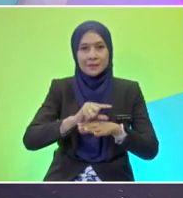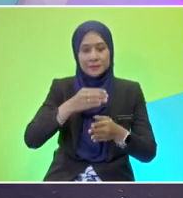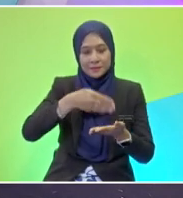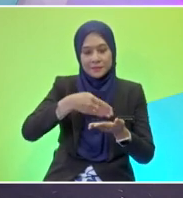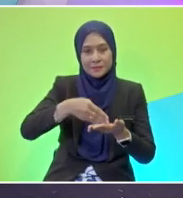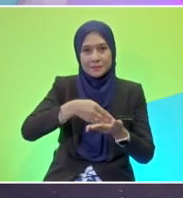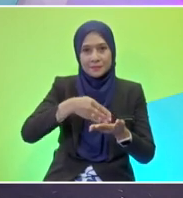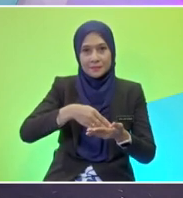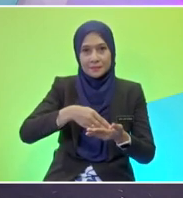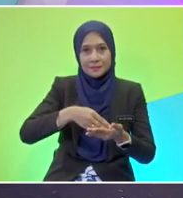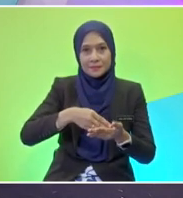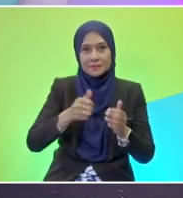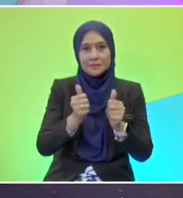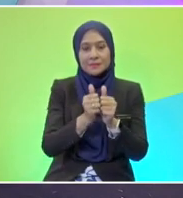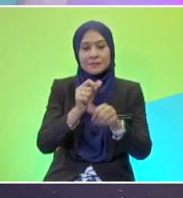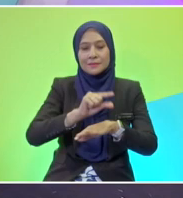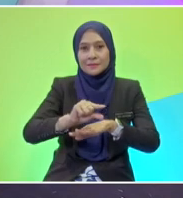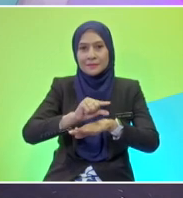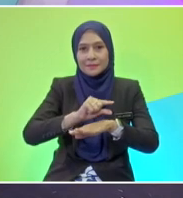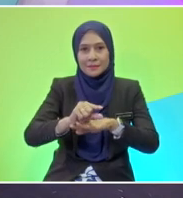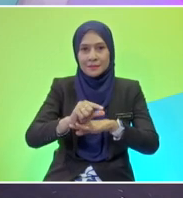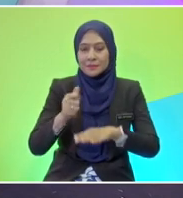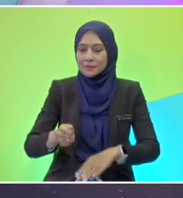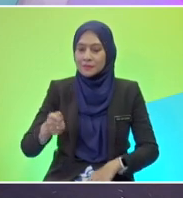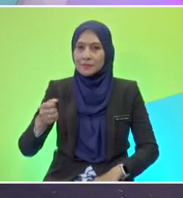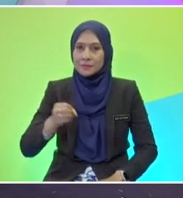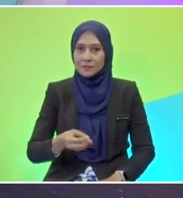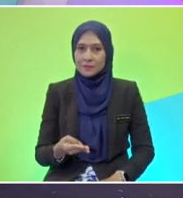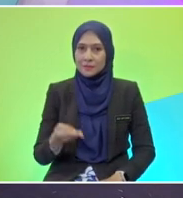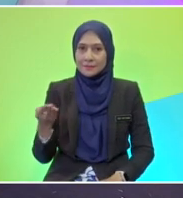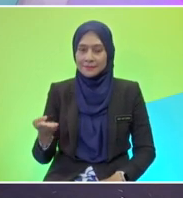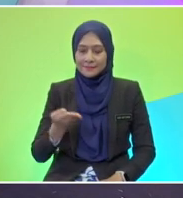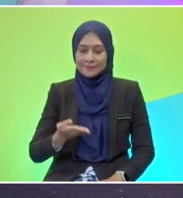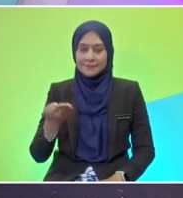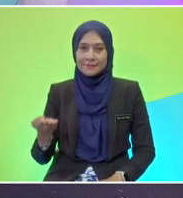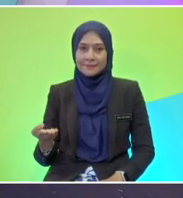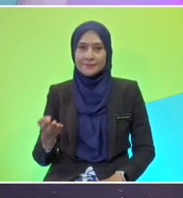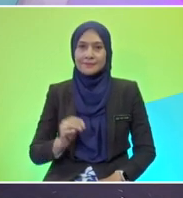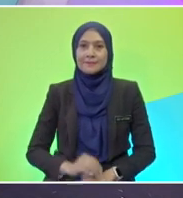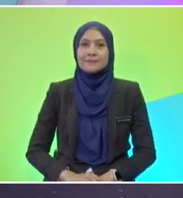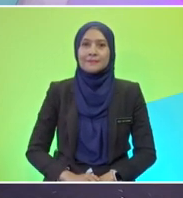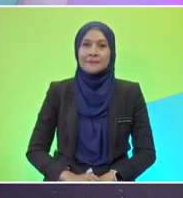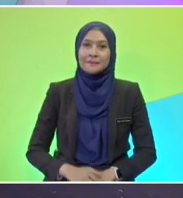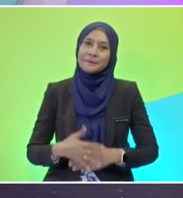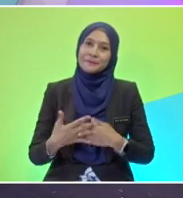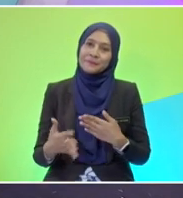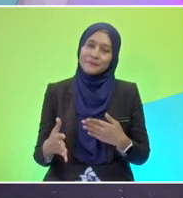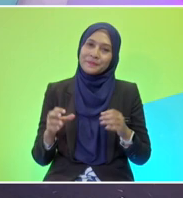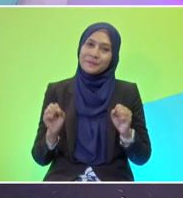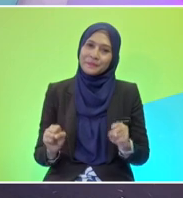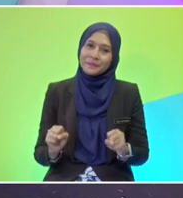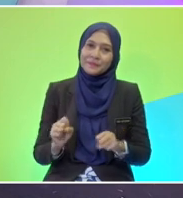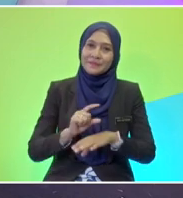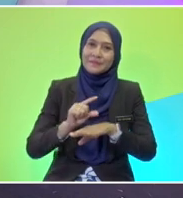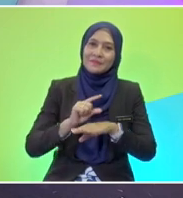gambar kad dari kad gambar? Kad bergambar apple. Kad gambar apple. Ya. Lepas ni Kak Fika kita boleh gunakan kad strawberry ke